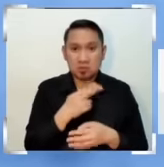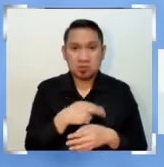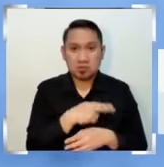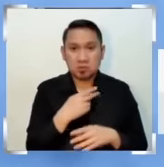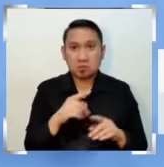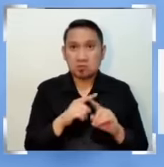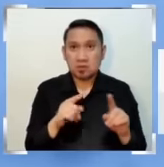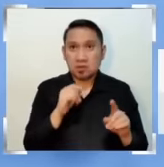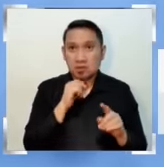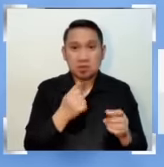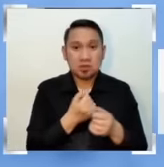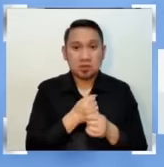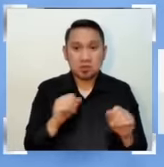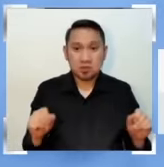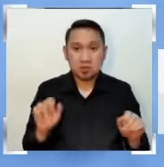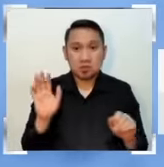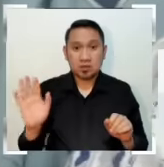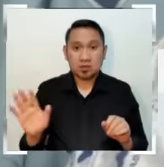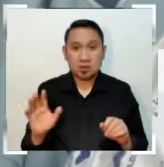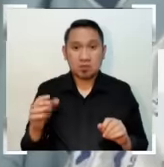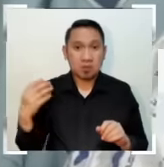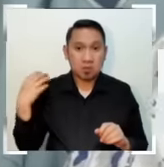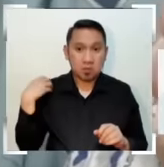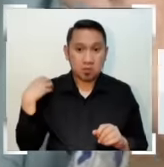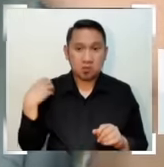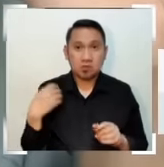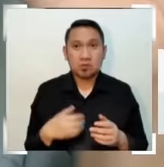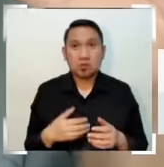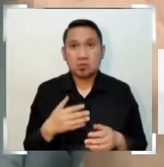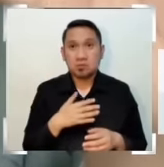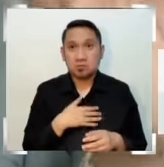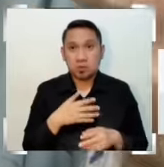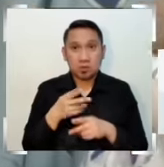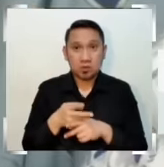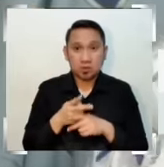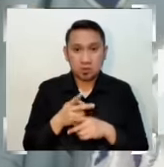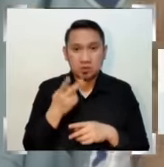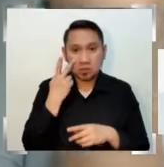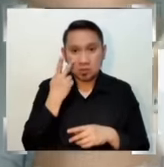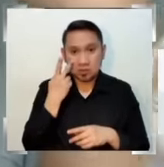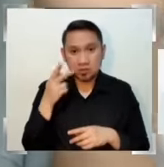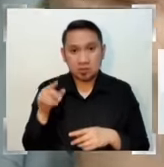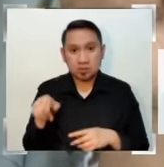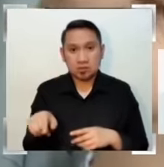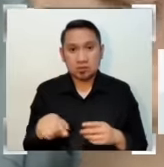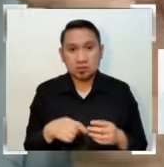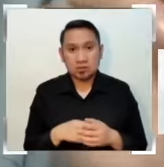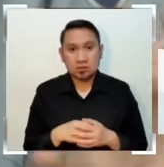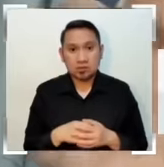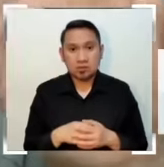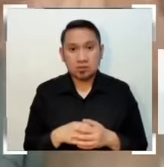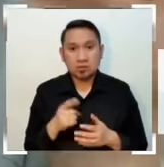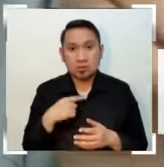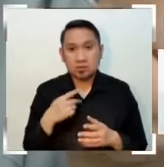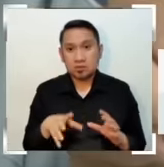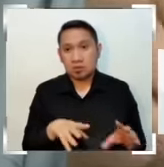ang kanyang employer. Tapos yung alaga ko nandun, nakita ko dun sa, nung ilabas na ako. Nakaupo siya dun